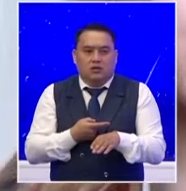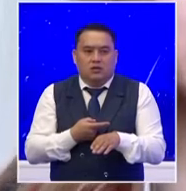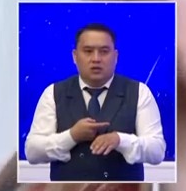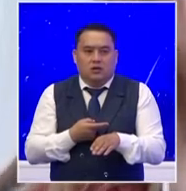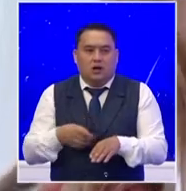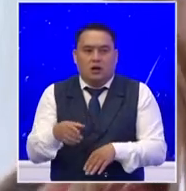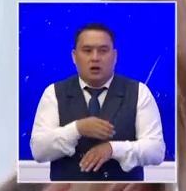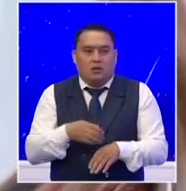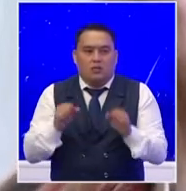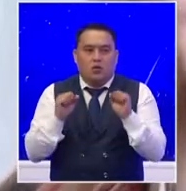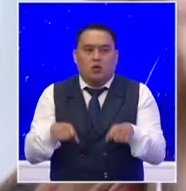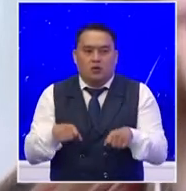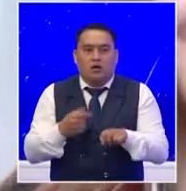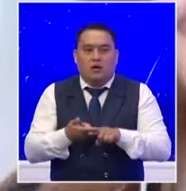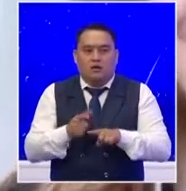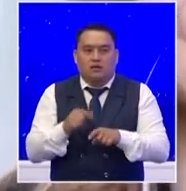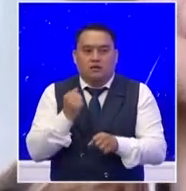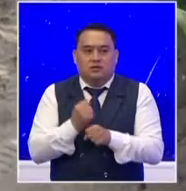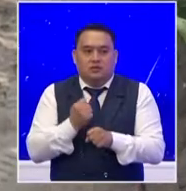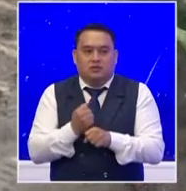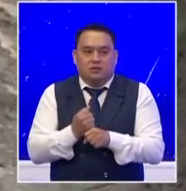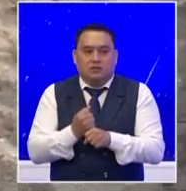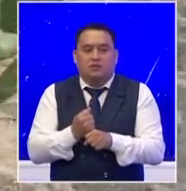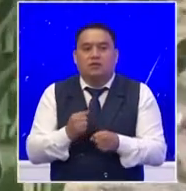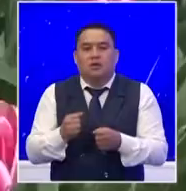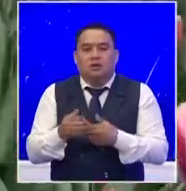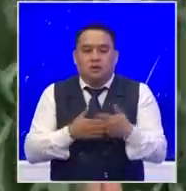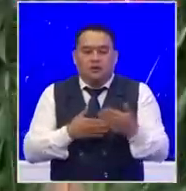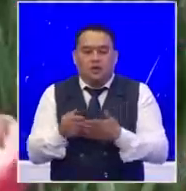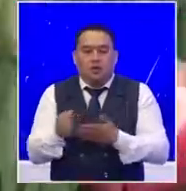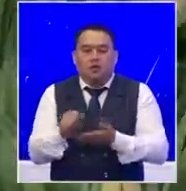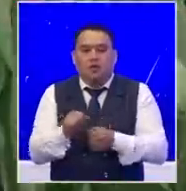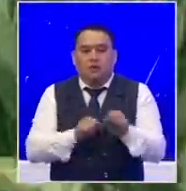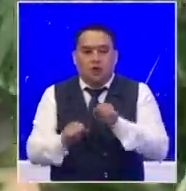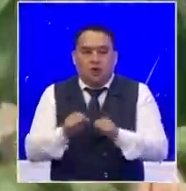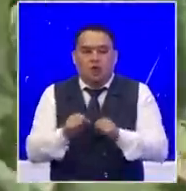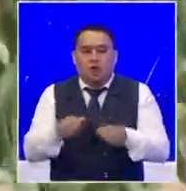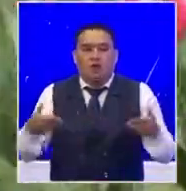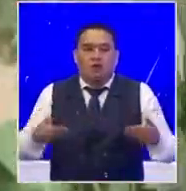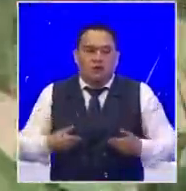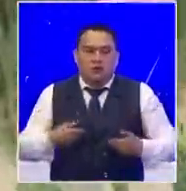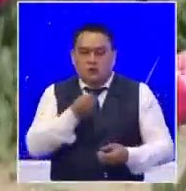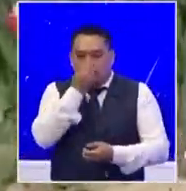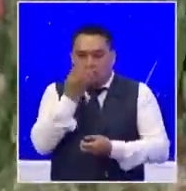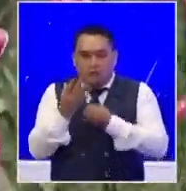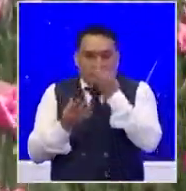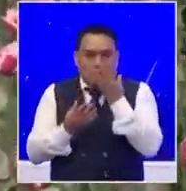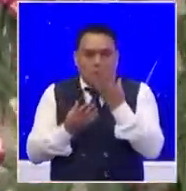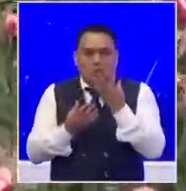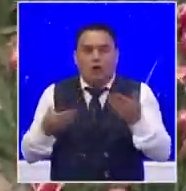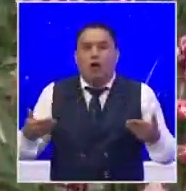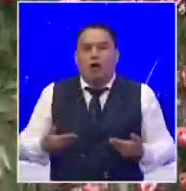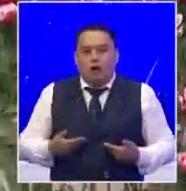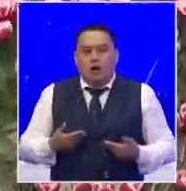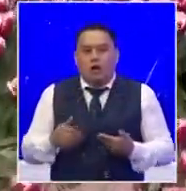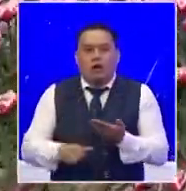алкоголь, чтобы можно было из этого сделать антисептики. Пострадали цветочные бизнесы, так как Голландия, наверное,